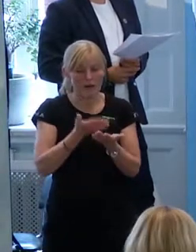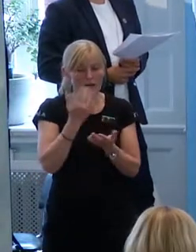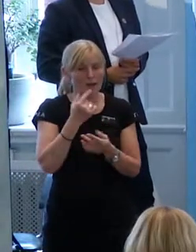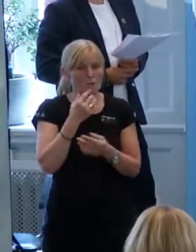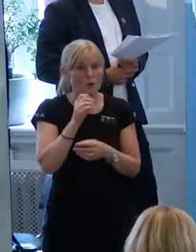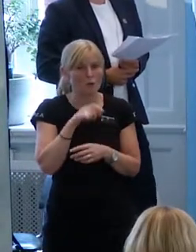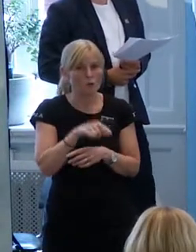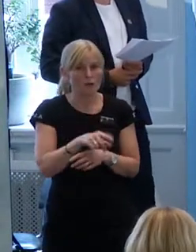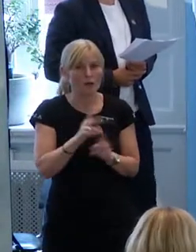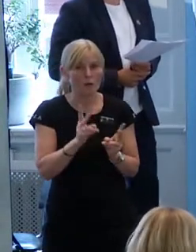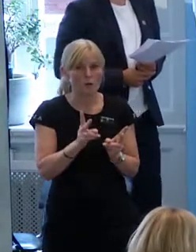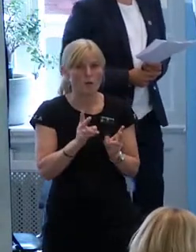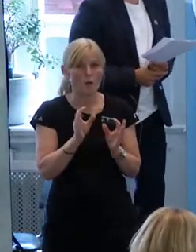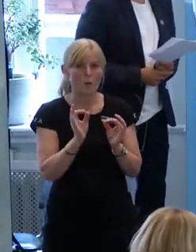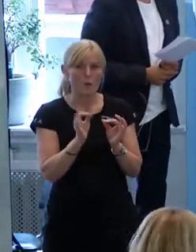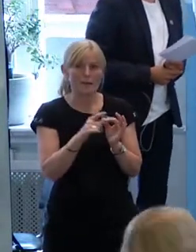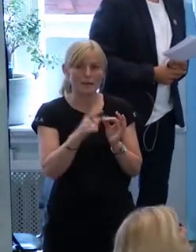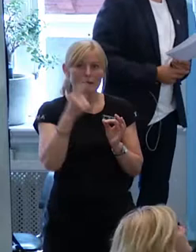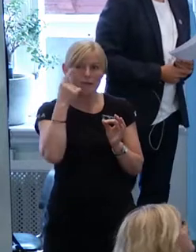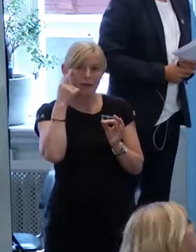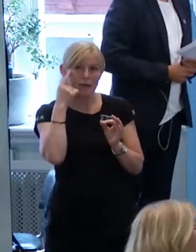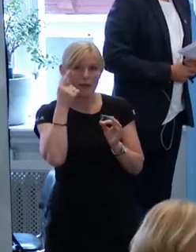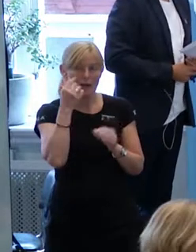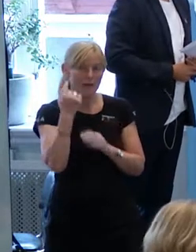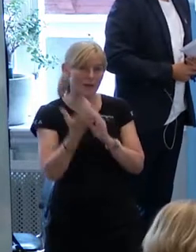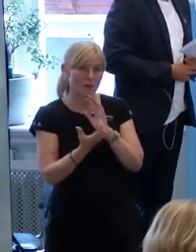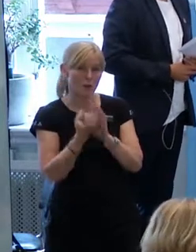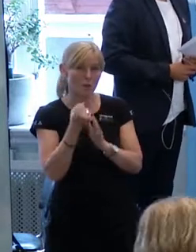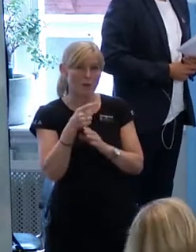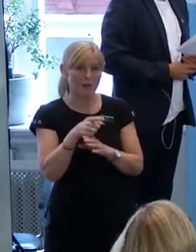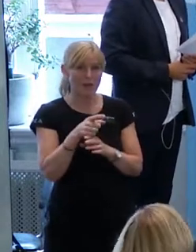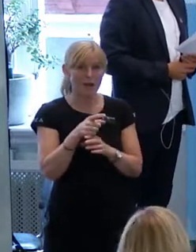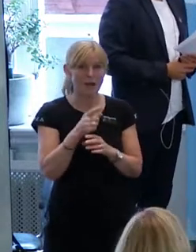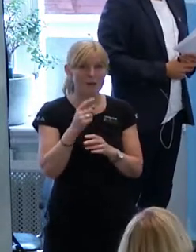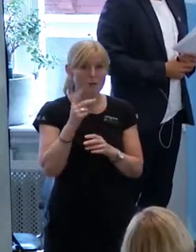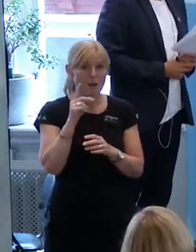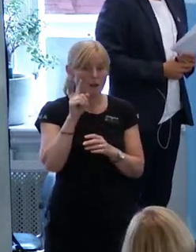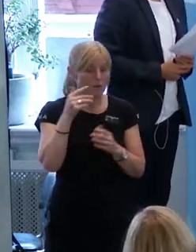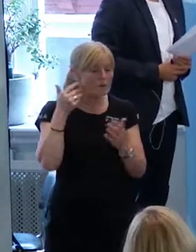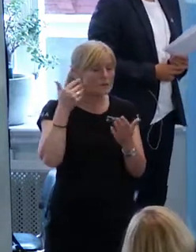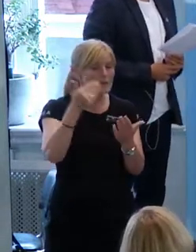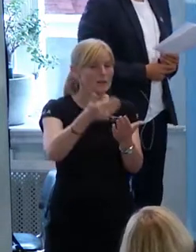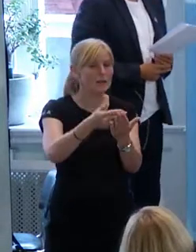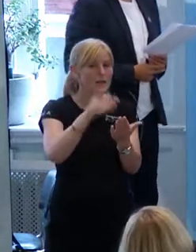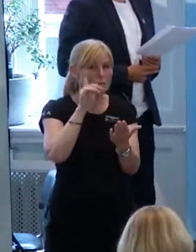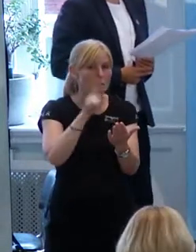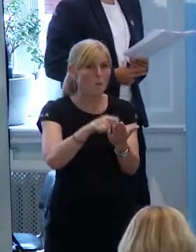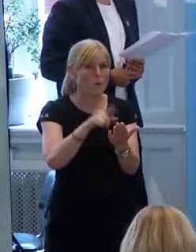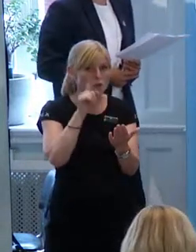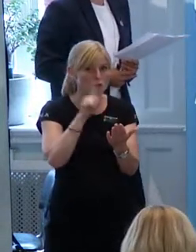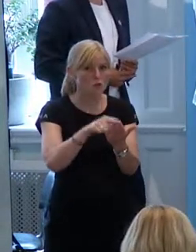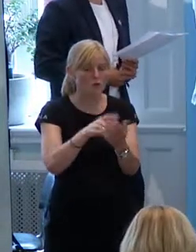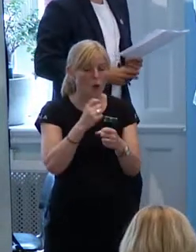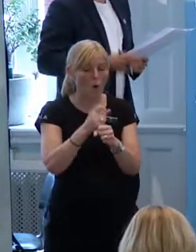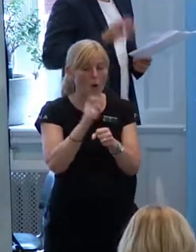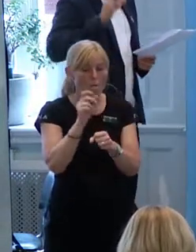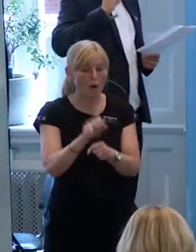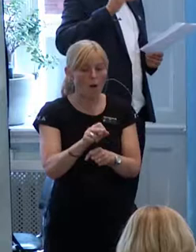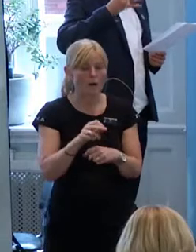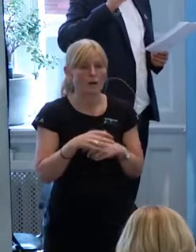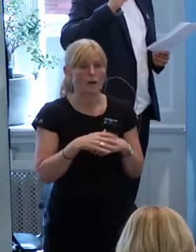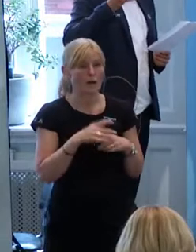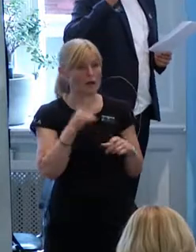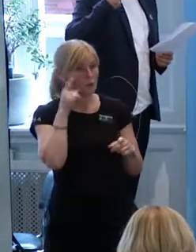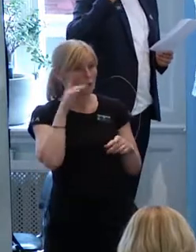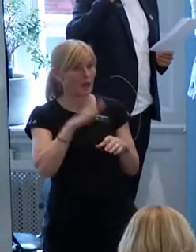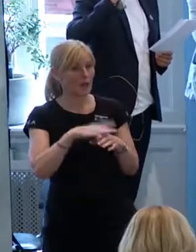det? Och den i tänker vi kan ta det upp. Så det är lite mer en långsiktande mål och syfte och hållbar kanske. Så du är